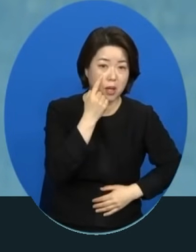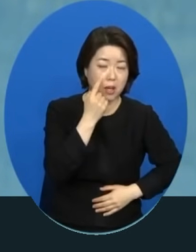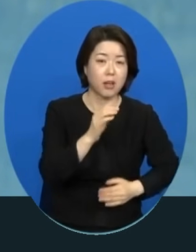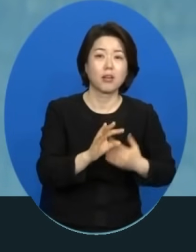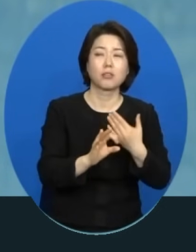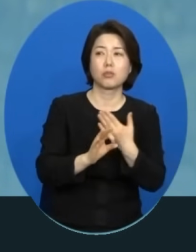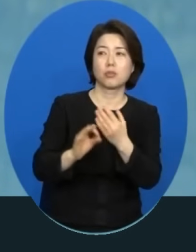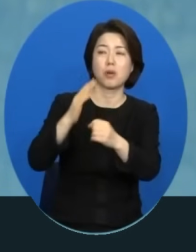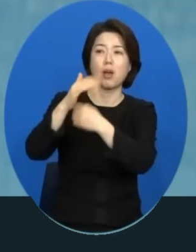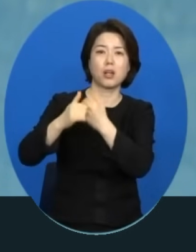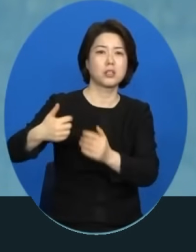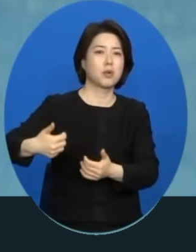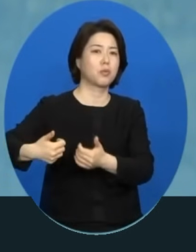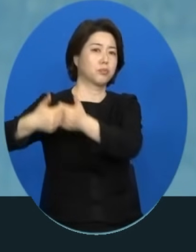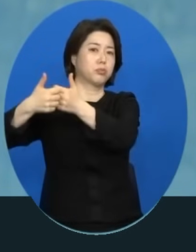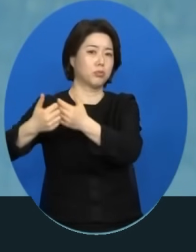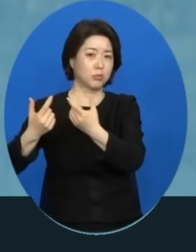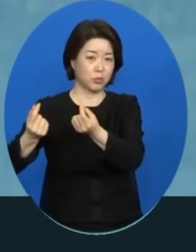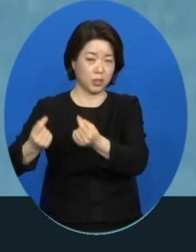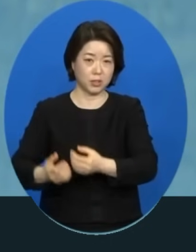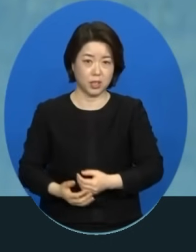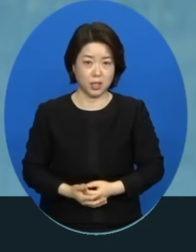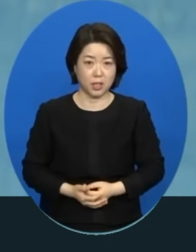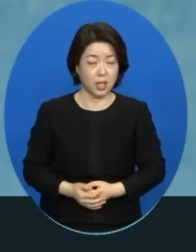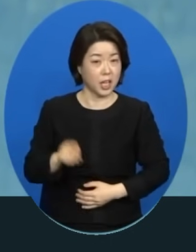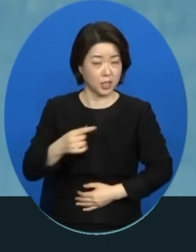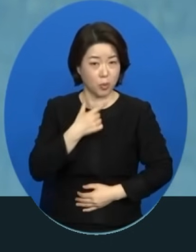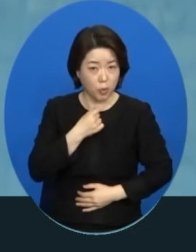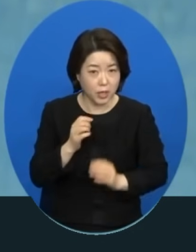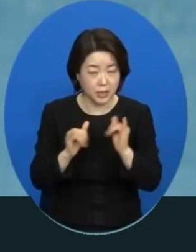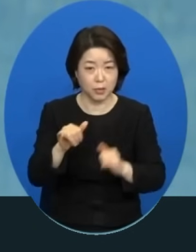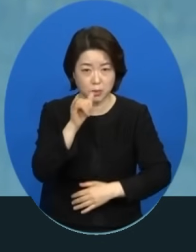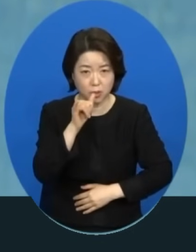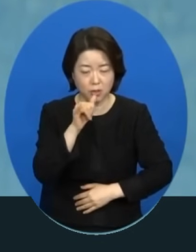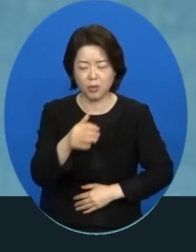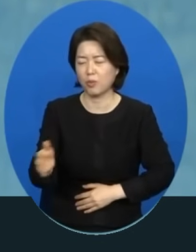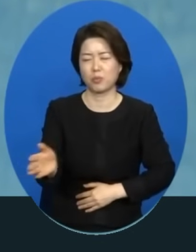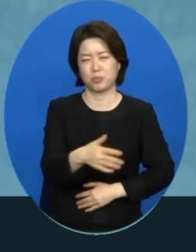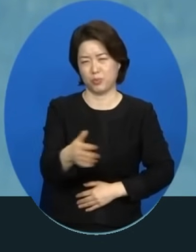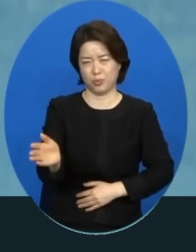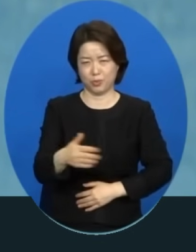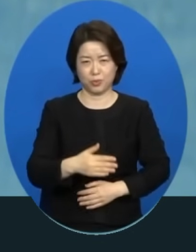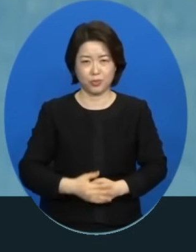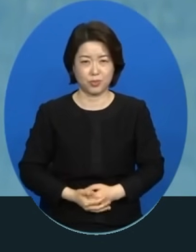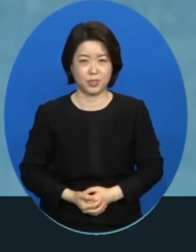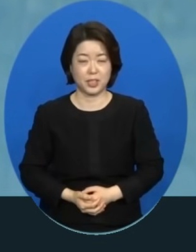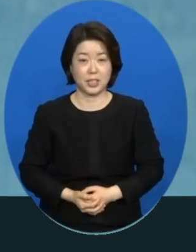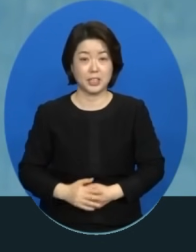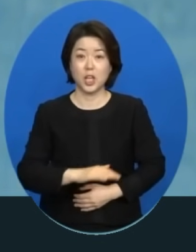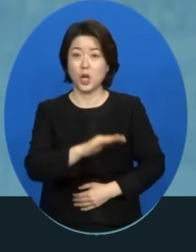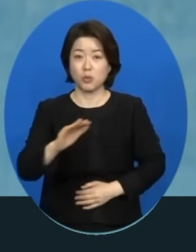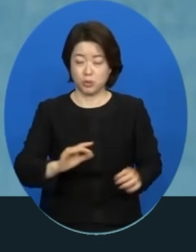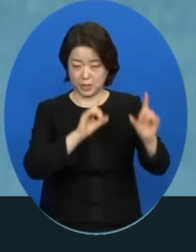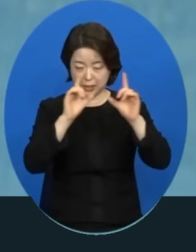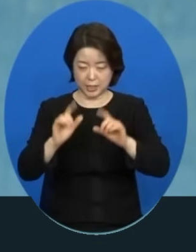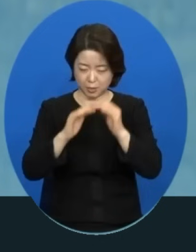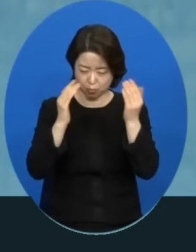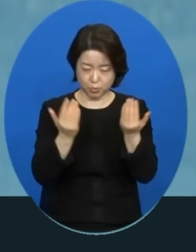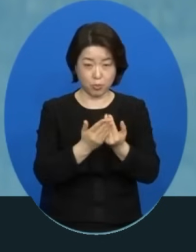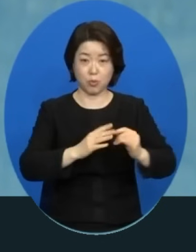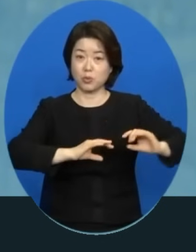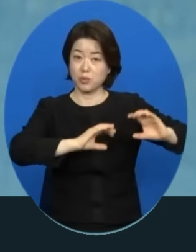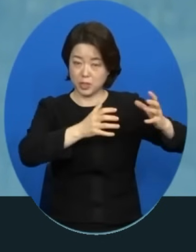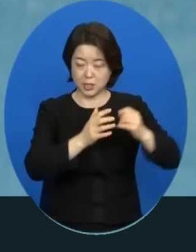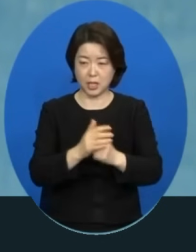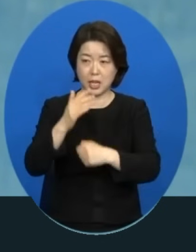겁니다. 여러분, 그러분 원하시는 분 아무도 없으리라 생각해요. 그런데 우리가 살아가는 우리 모든 세상은요,